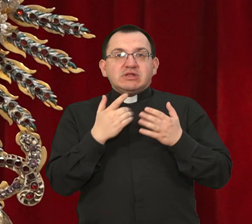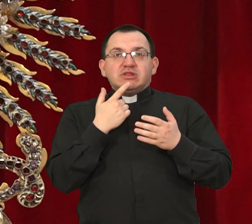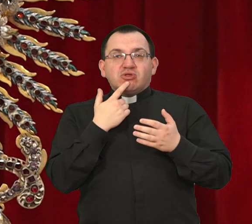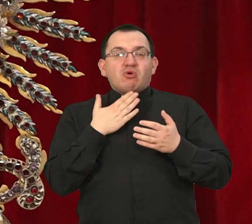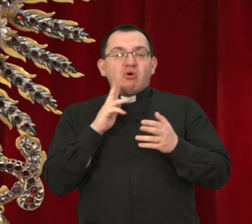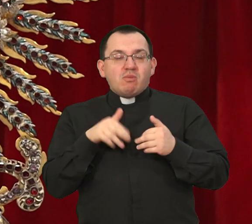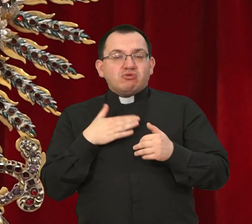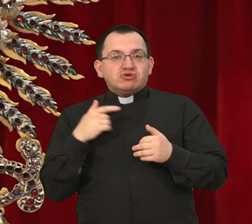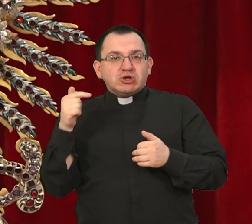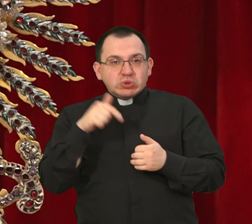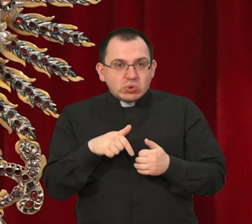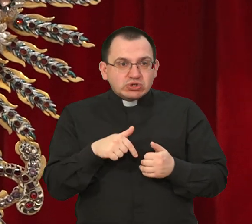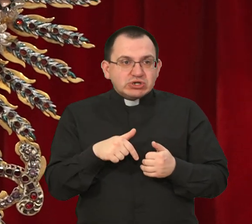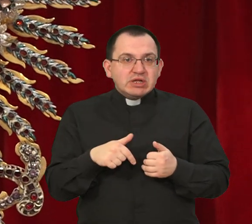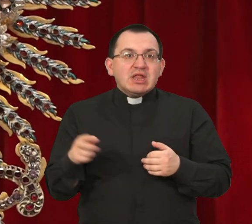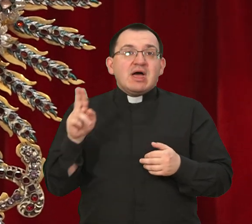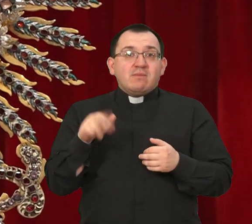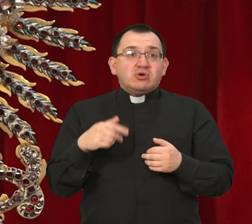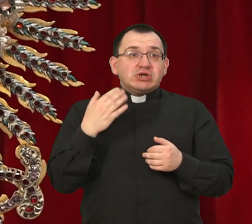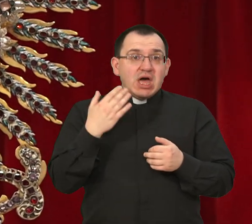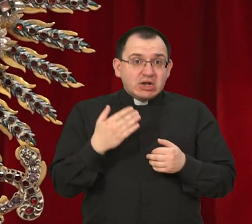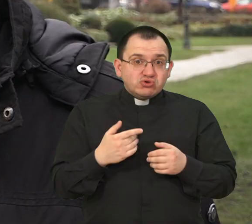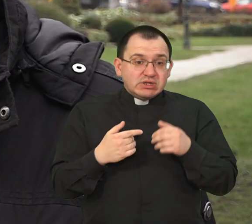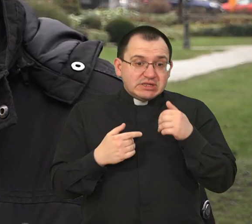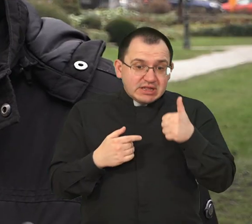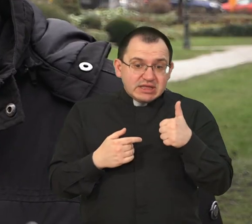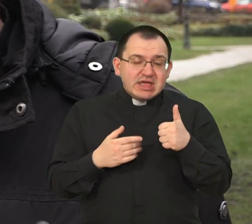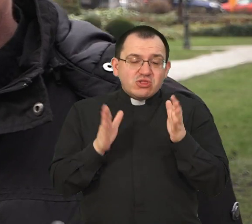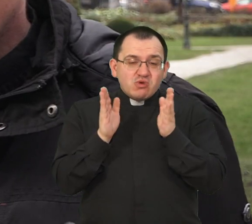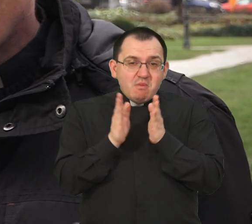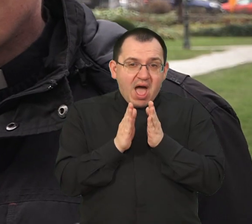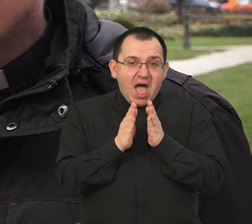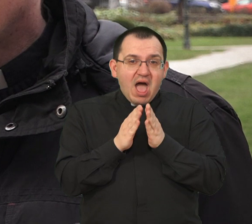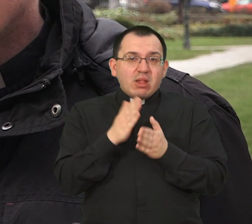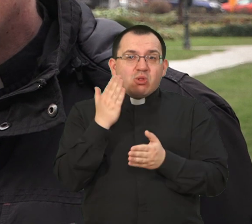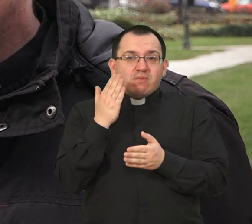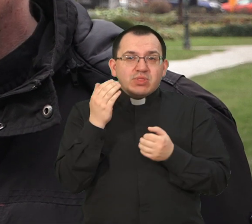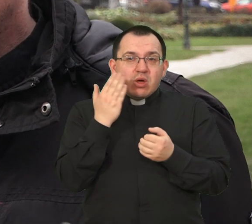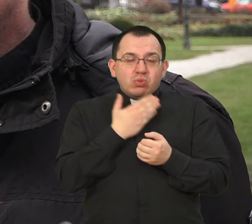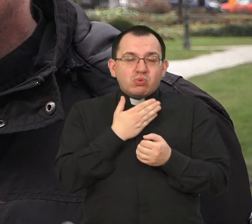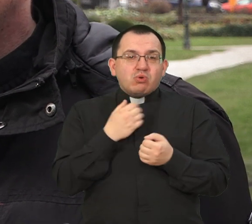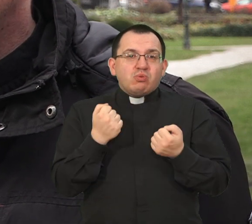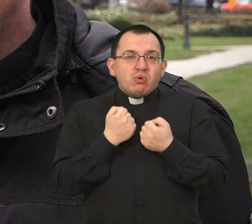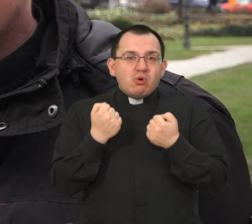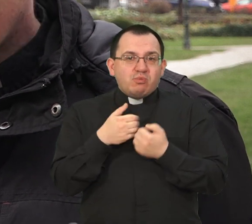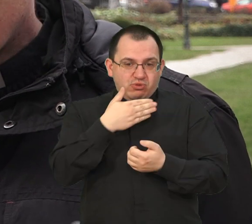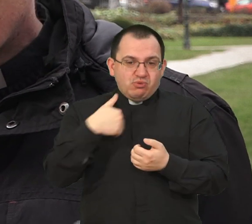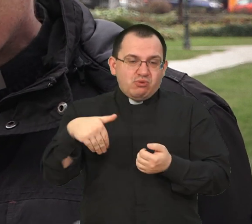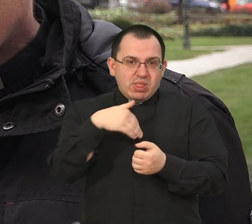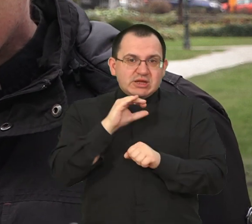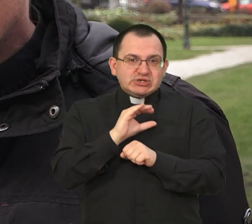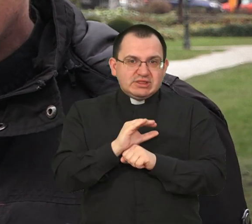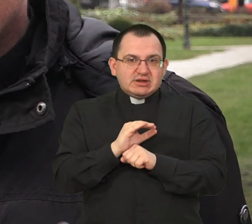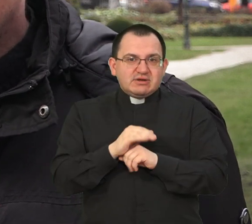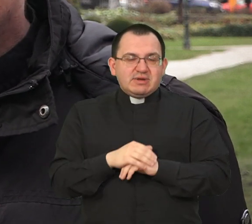može doći, evo da može računati na tu jednu malu duhovnu obnovu jednom mjesečno u Ludbreškom svetištu